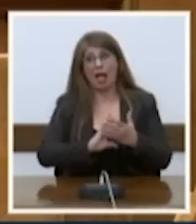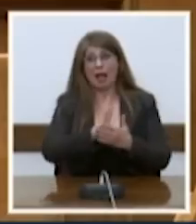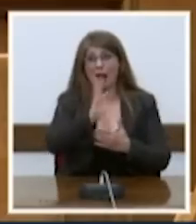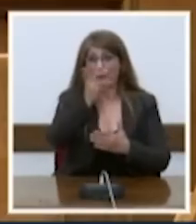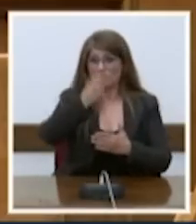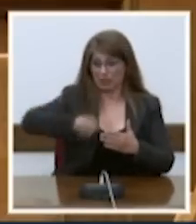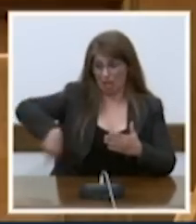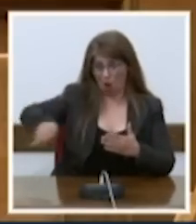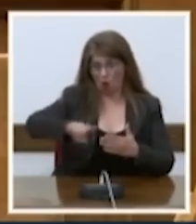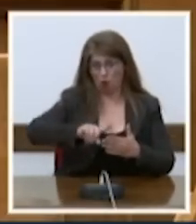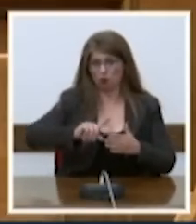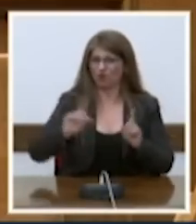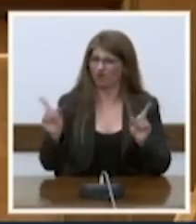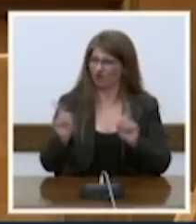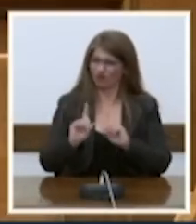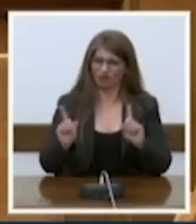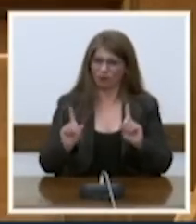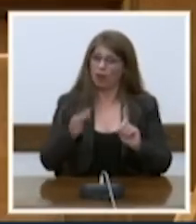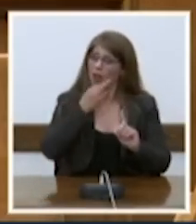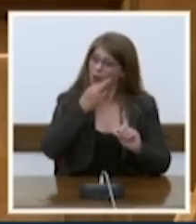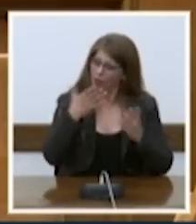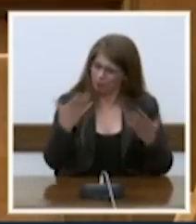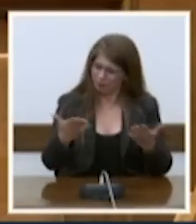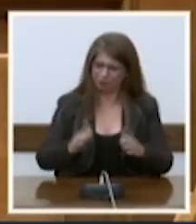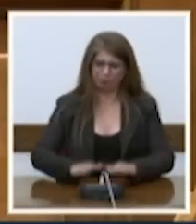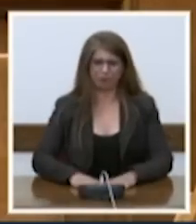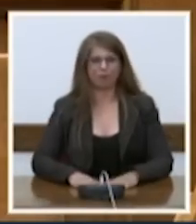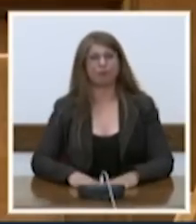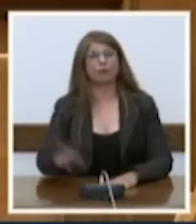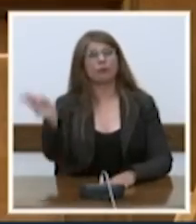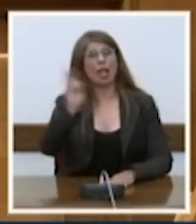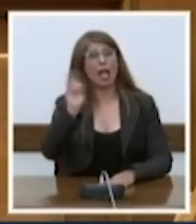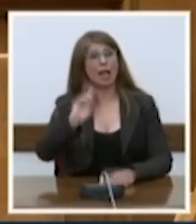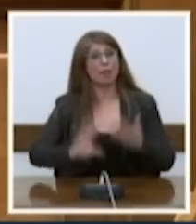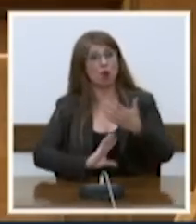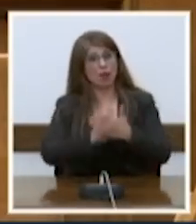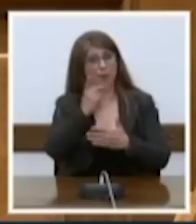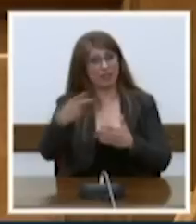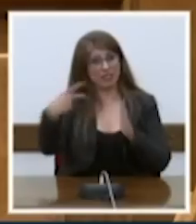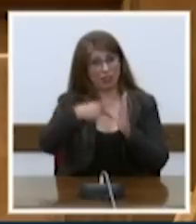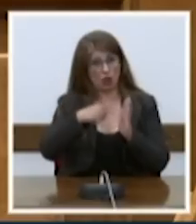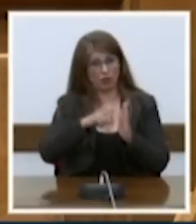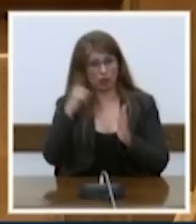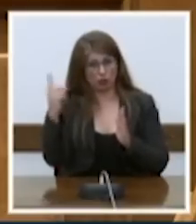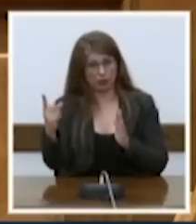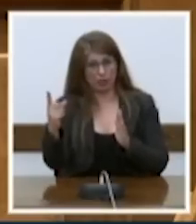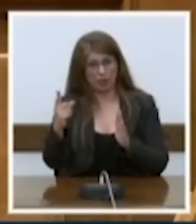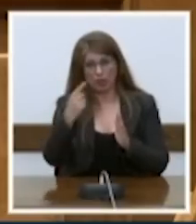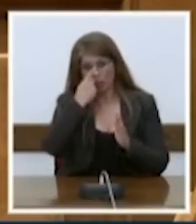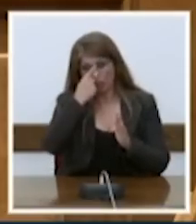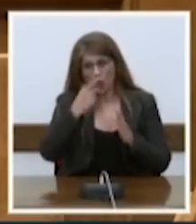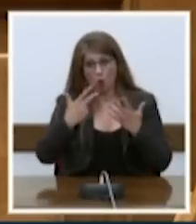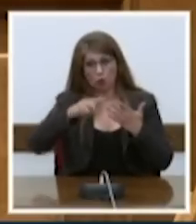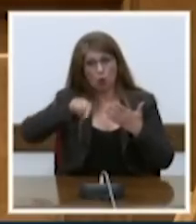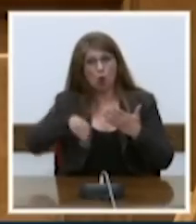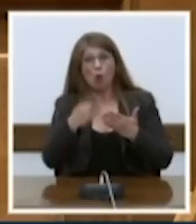όλους. Έχουμε και λέμε, ο ρυθμός ανάπτυξης το 2021 ήταν